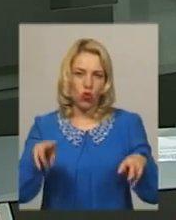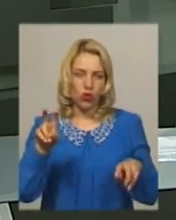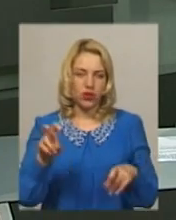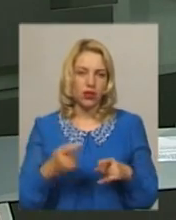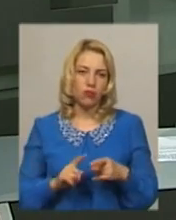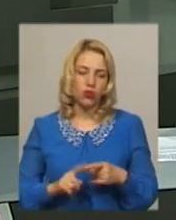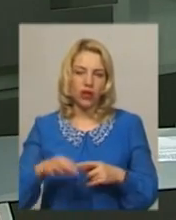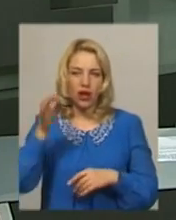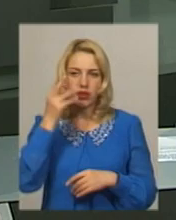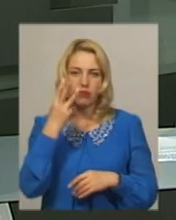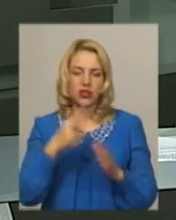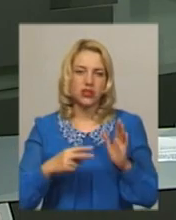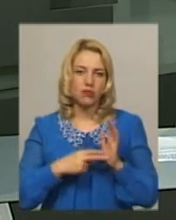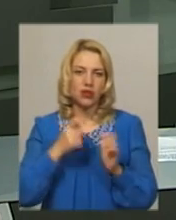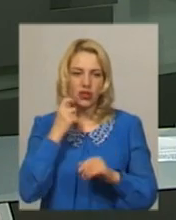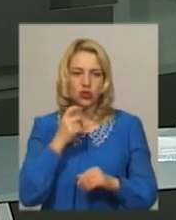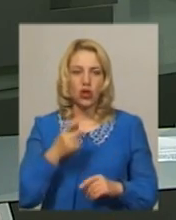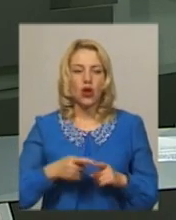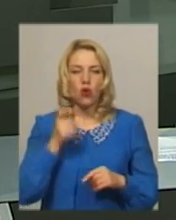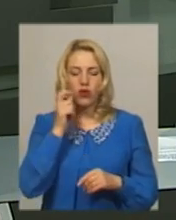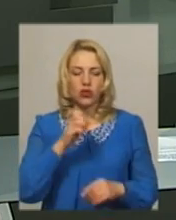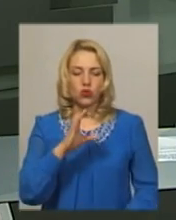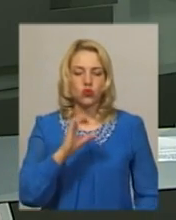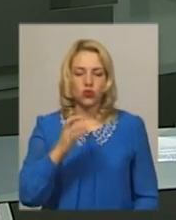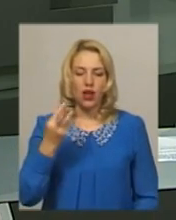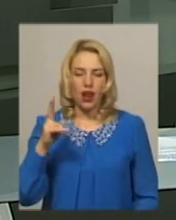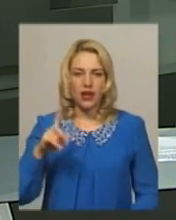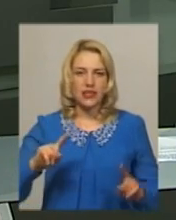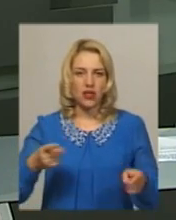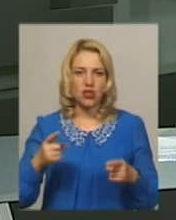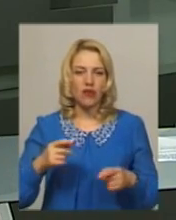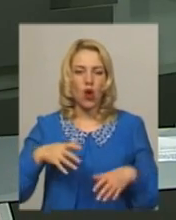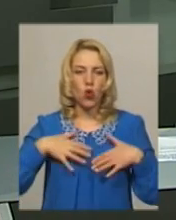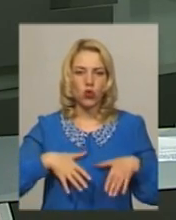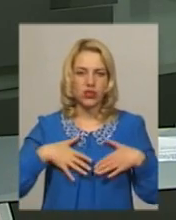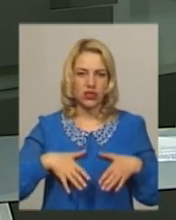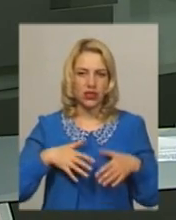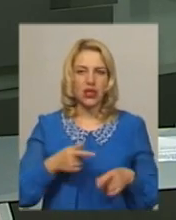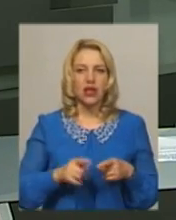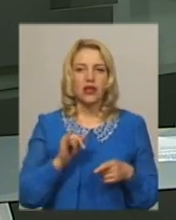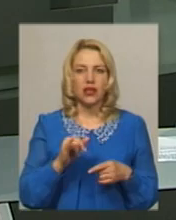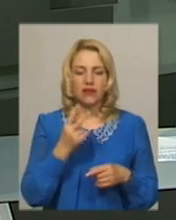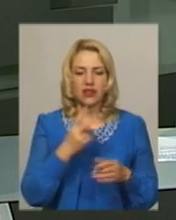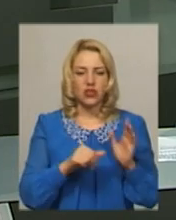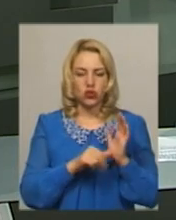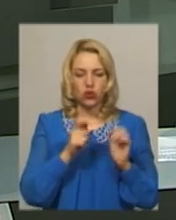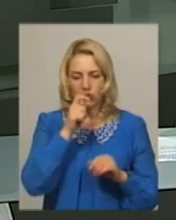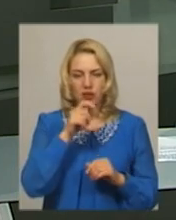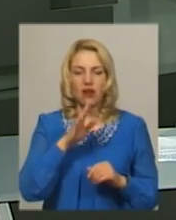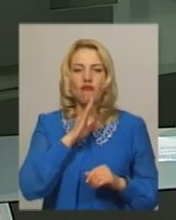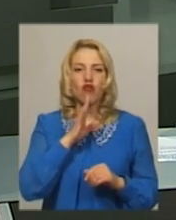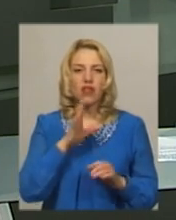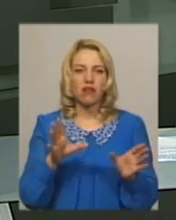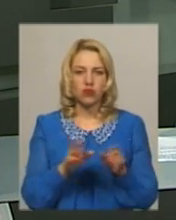Нагадаю, 37-річну українку Юлію Сусляк заарештували в грузинському Тбілісі 26 квітня. Вона з 10 дітьми